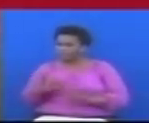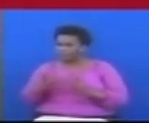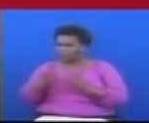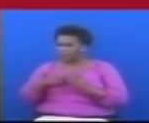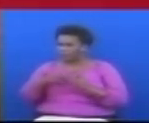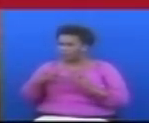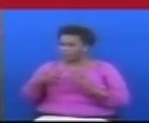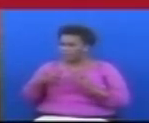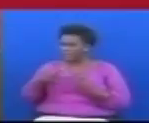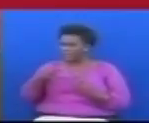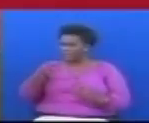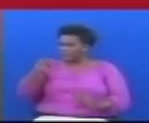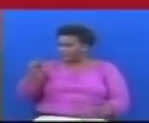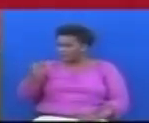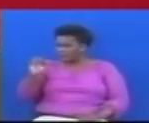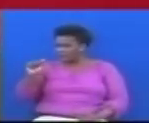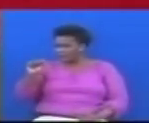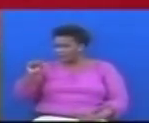Jasmine Tisekwa.